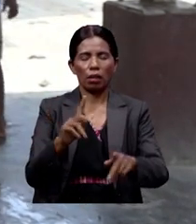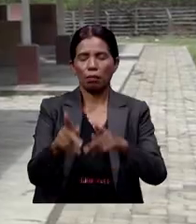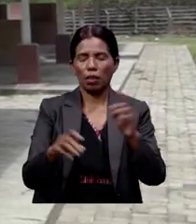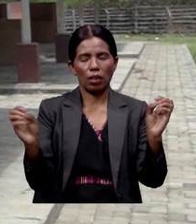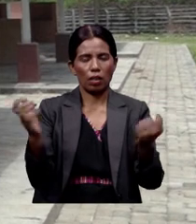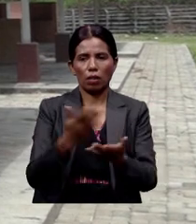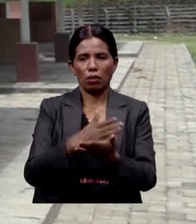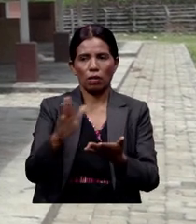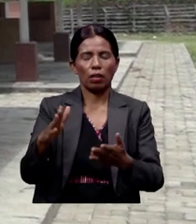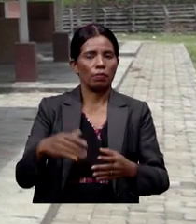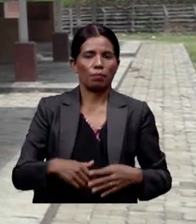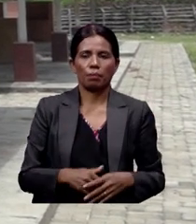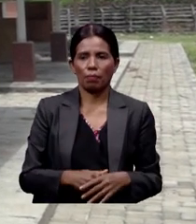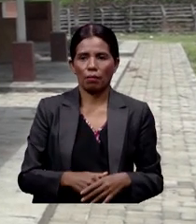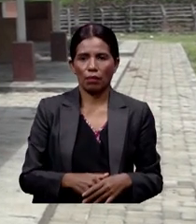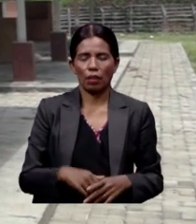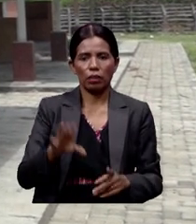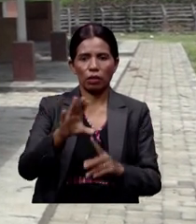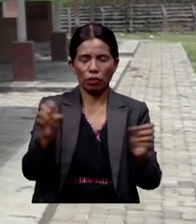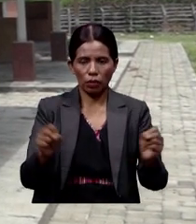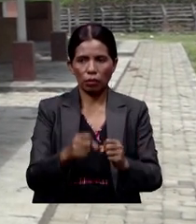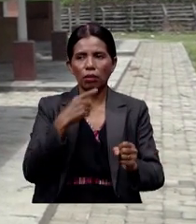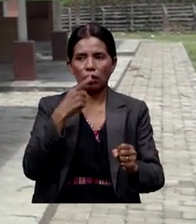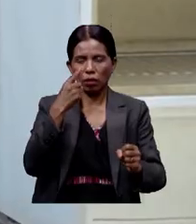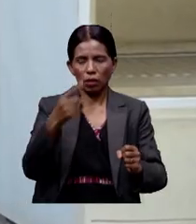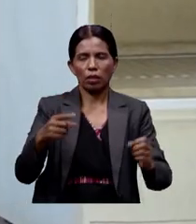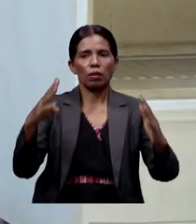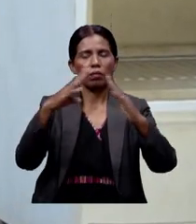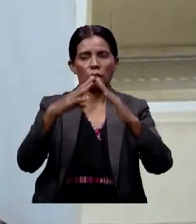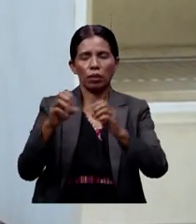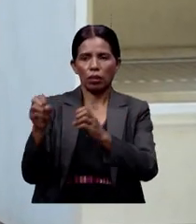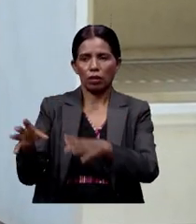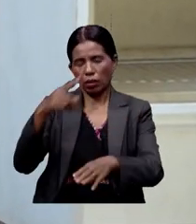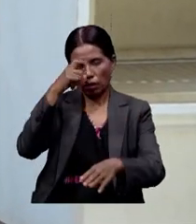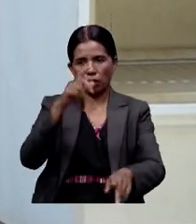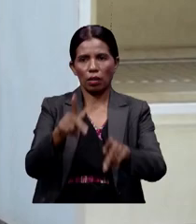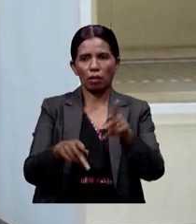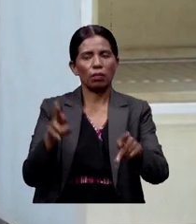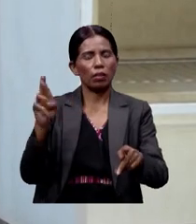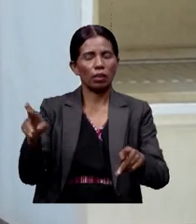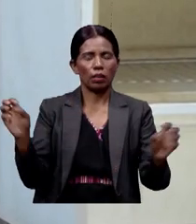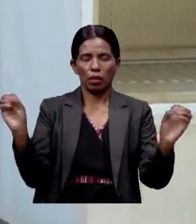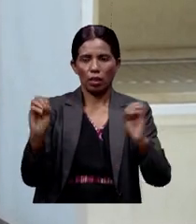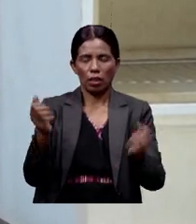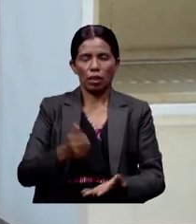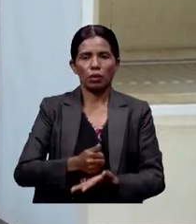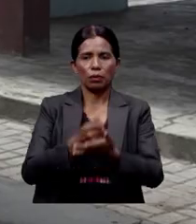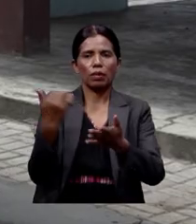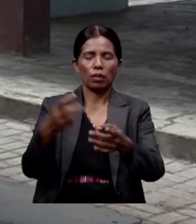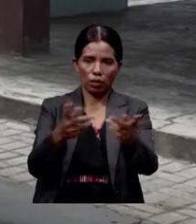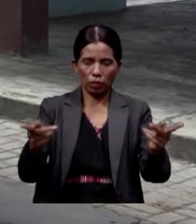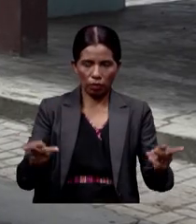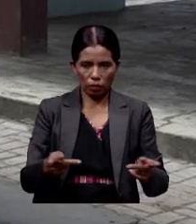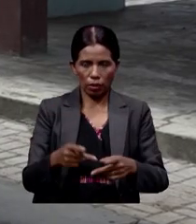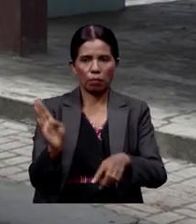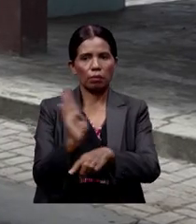tama. Sefisuku uma kadua kateten, para ka serna abandona hela tamba komunidade rasik makla dun tau mata basira nia fatin